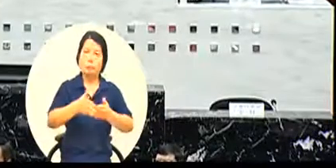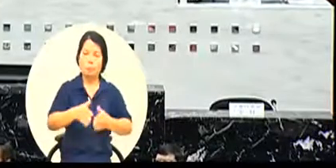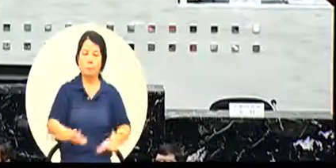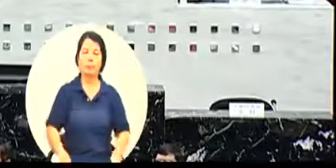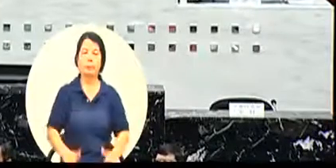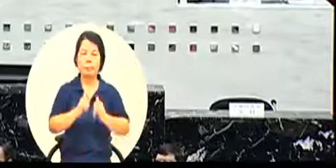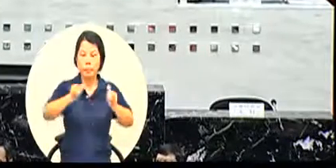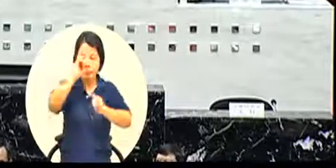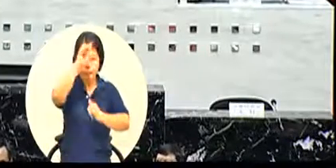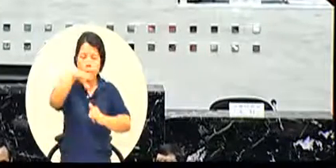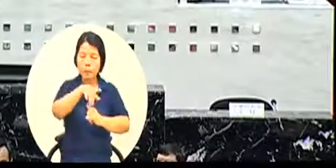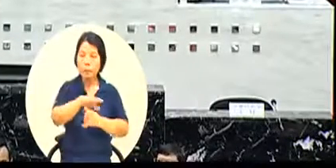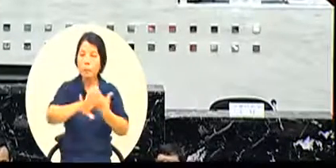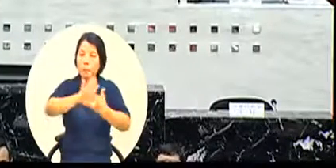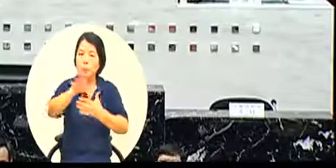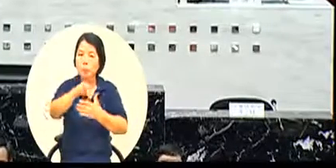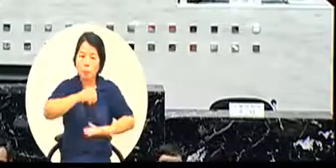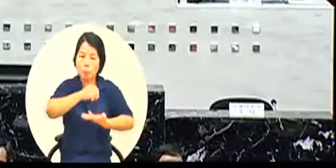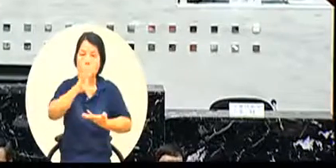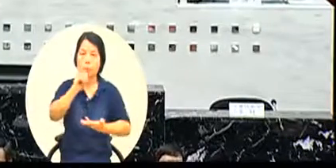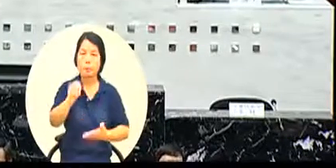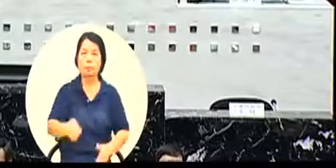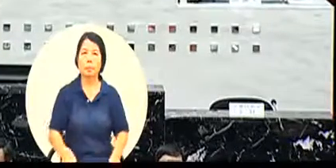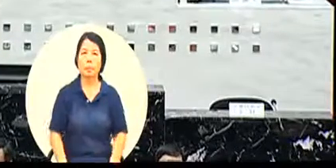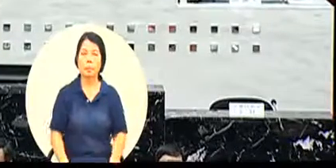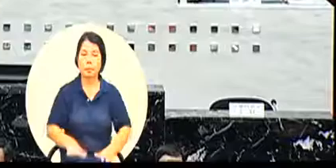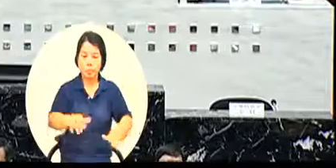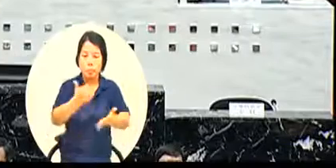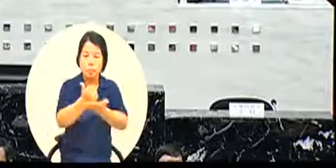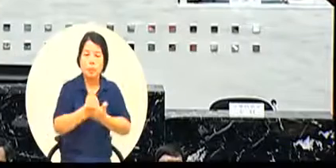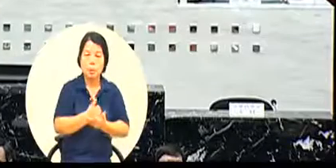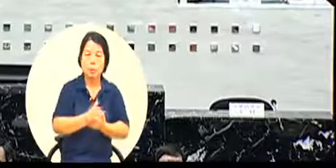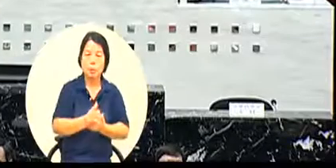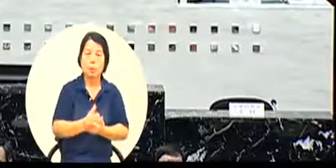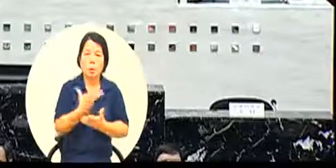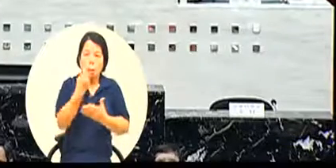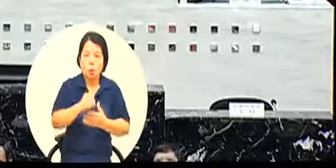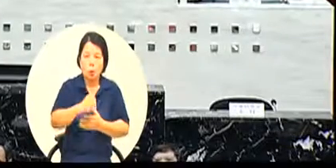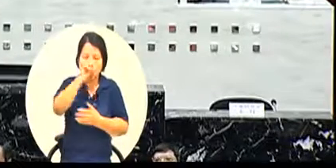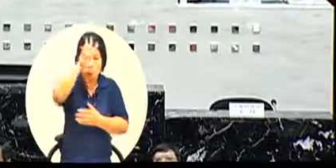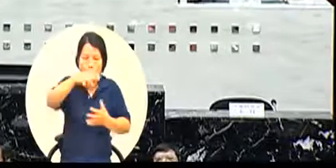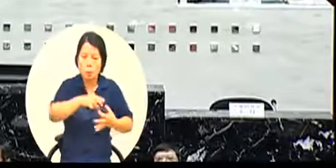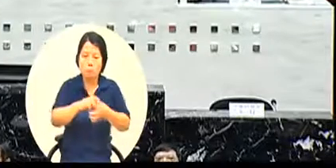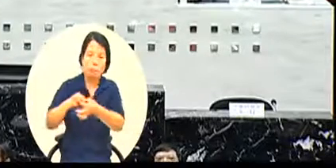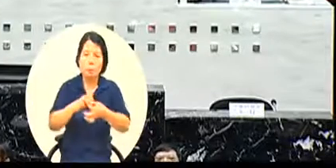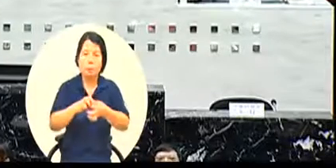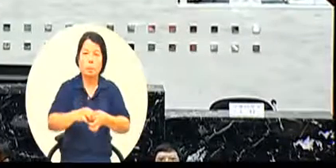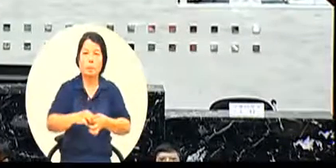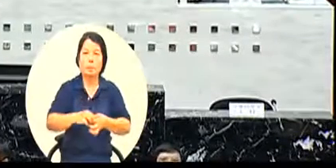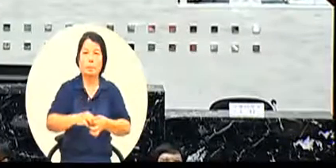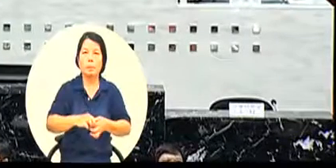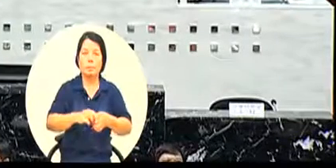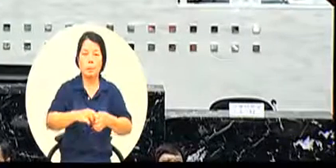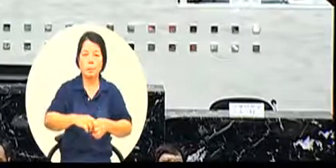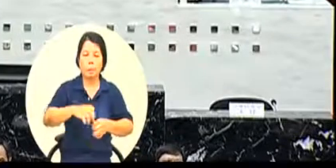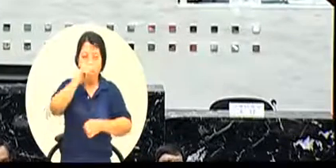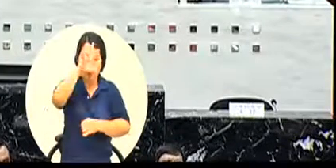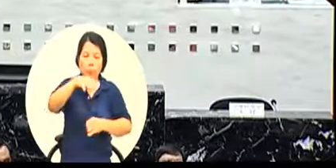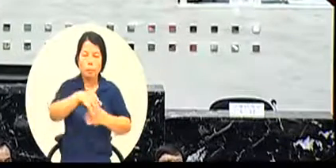的？请无党团结联盟准备，要不要发言？